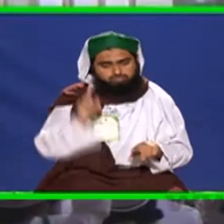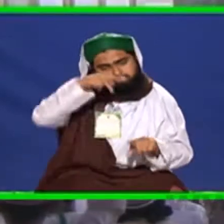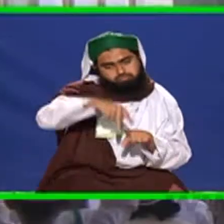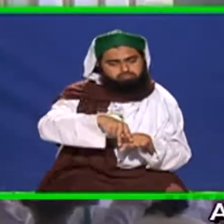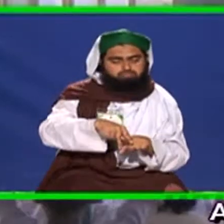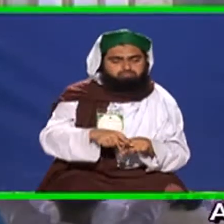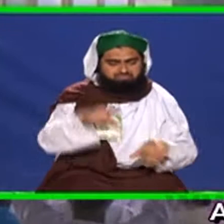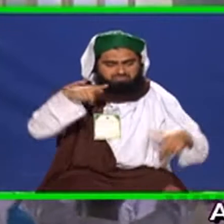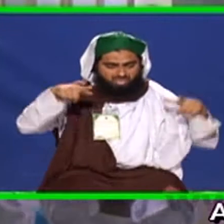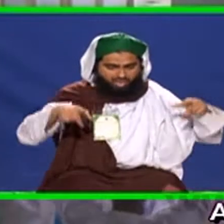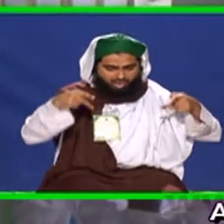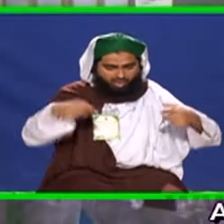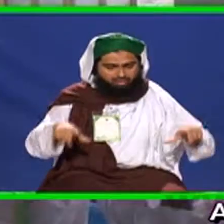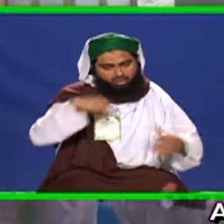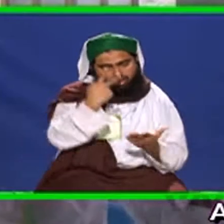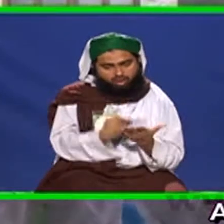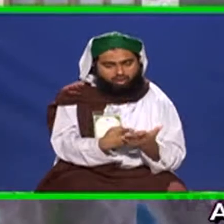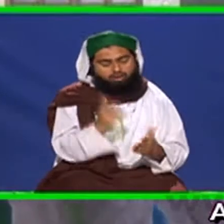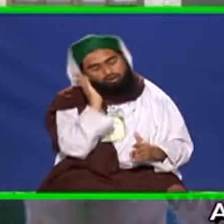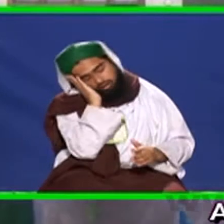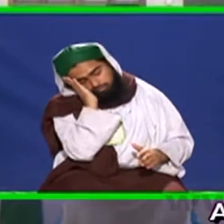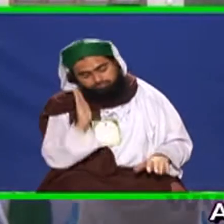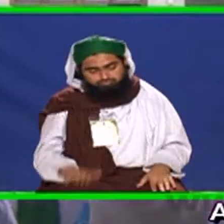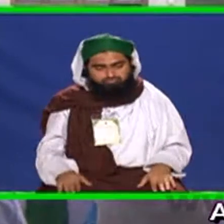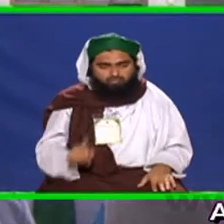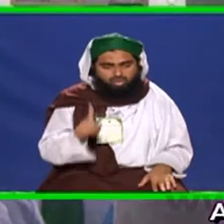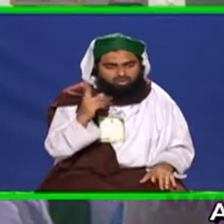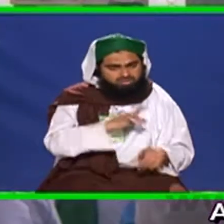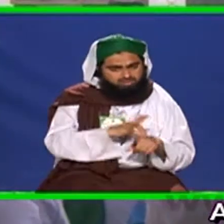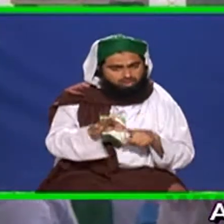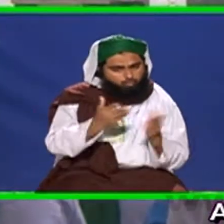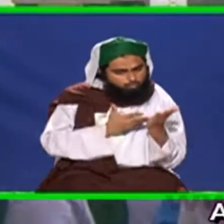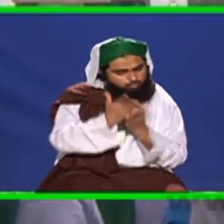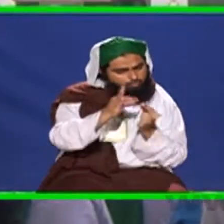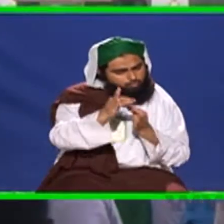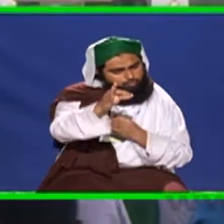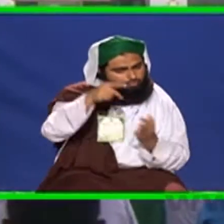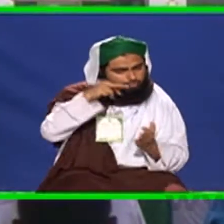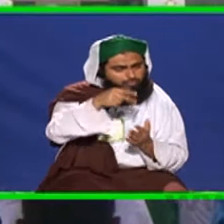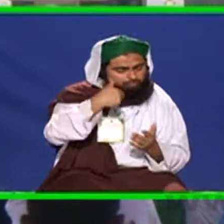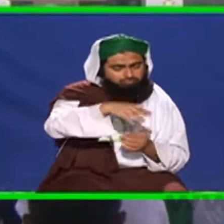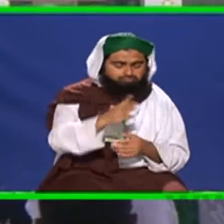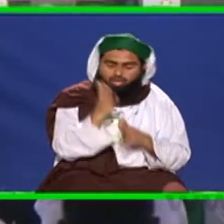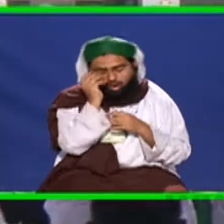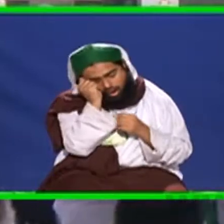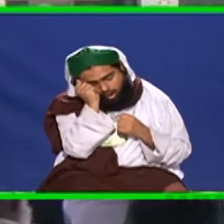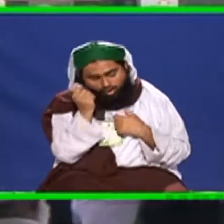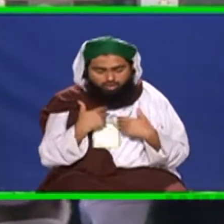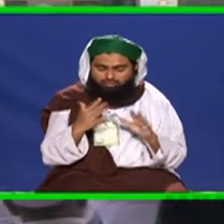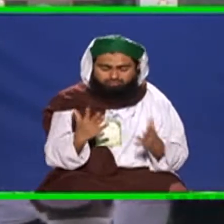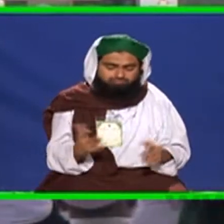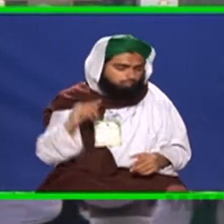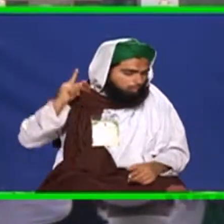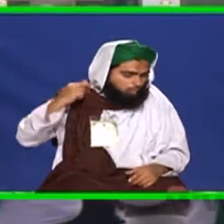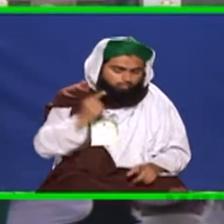تھا. ایک بار رات کو چلتے چلتے سفر کے دوران سے نیند نہیں آ رہی تھی تو اپنے غلام سے کہا کہ اگر آپ نیند نہیں آ رہی کوئی سی